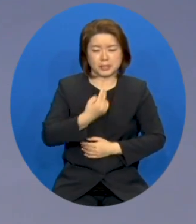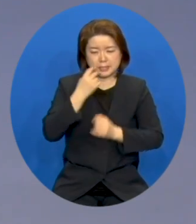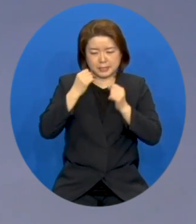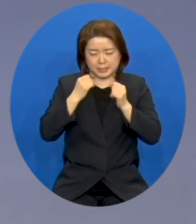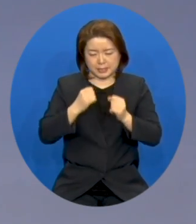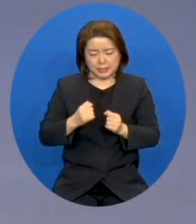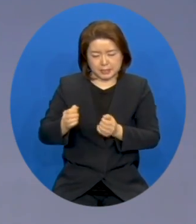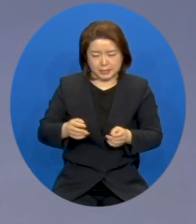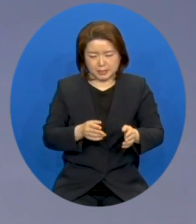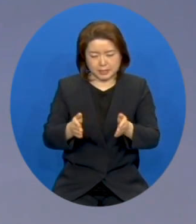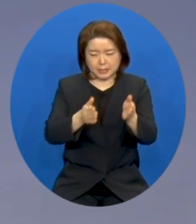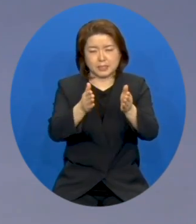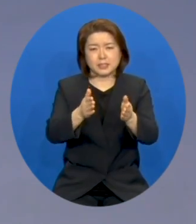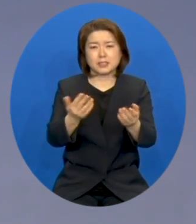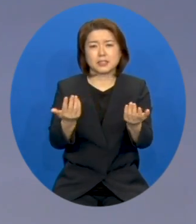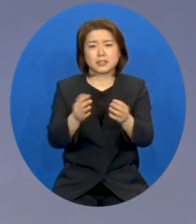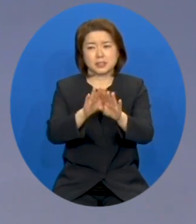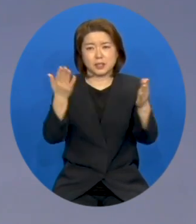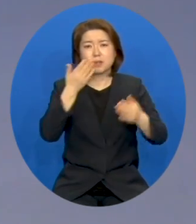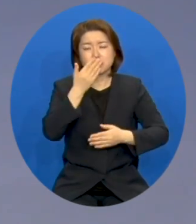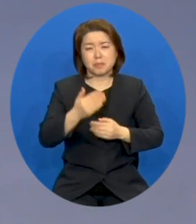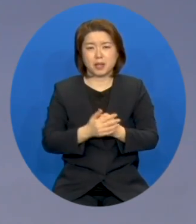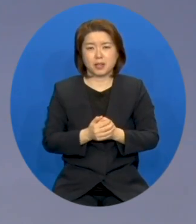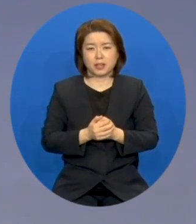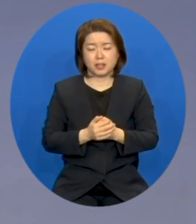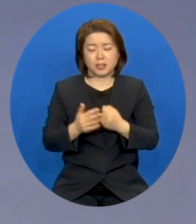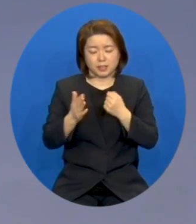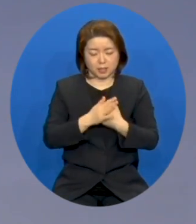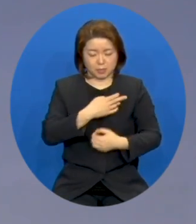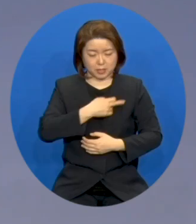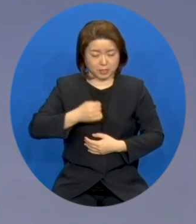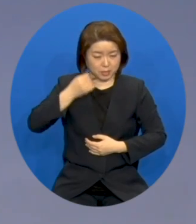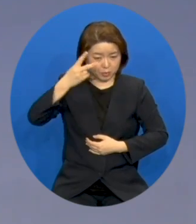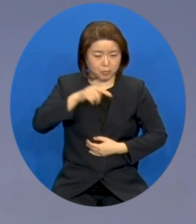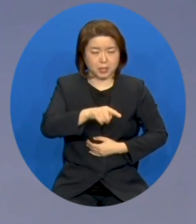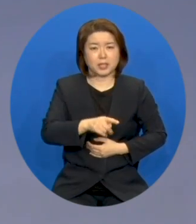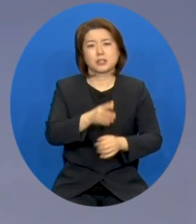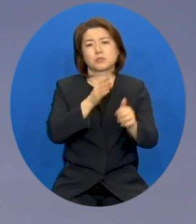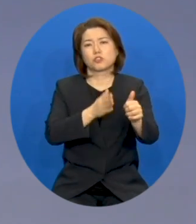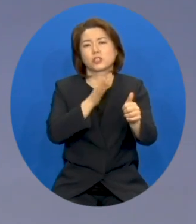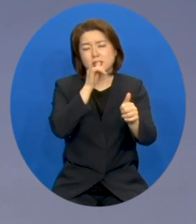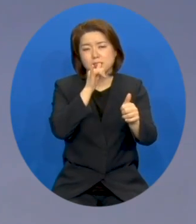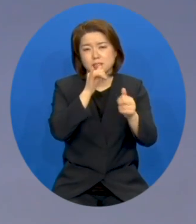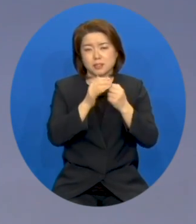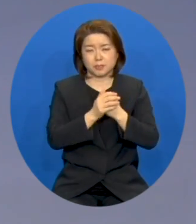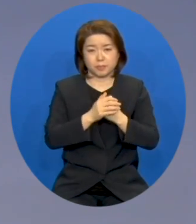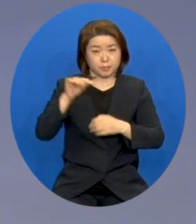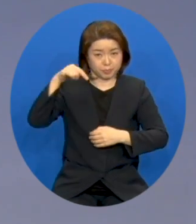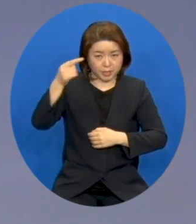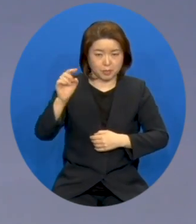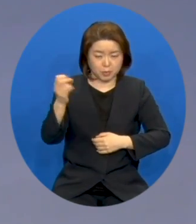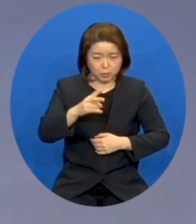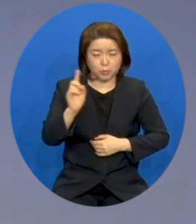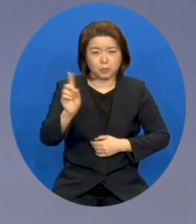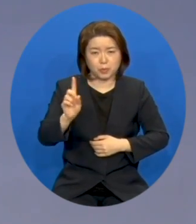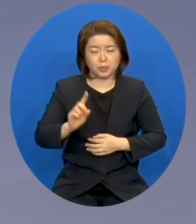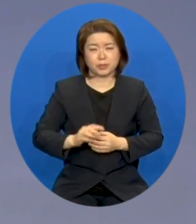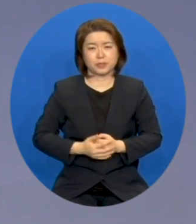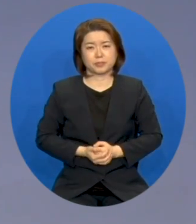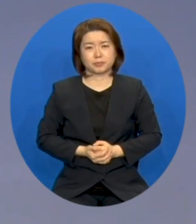것입니다. 그래서 사도 바울이 이 권면을 하는 겁니다. 그러면서 사도 바울은 이어서 이렇게